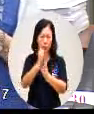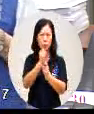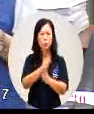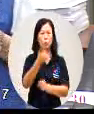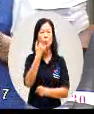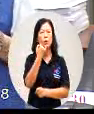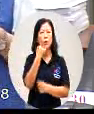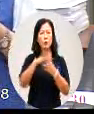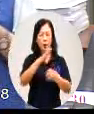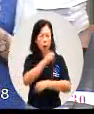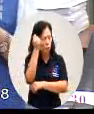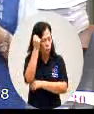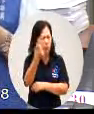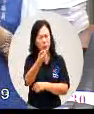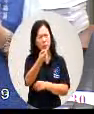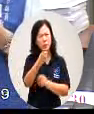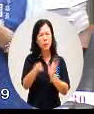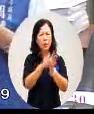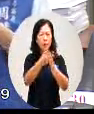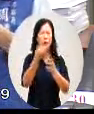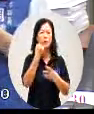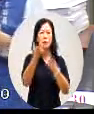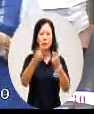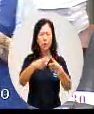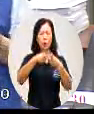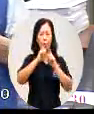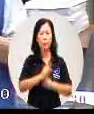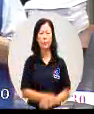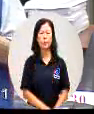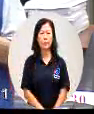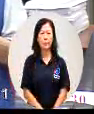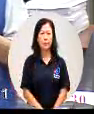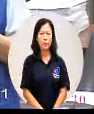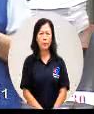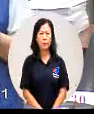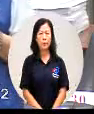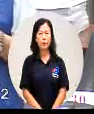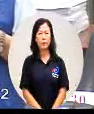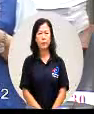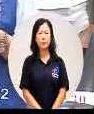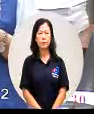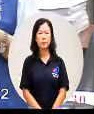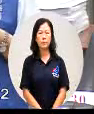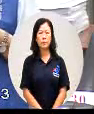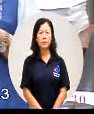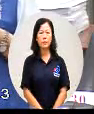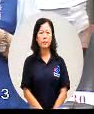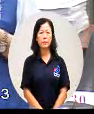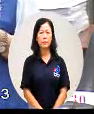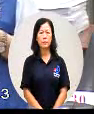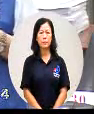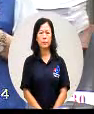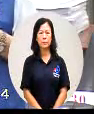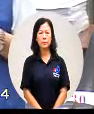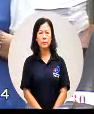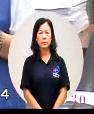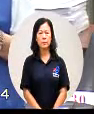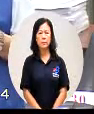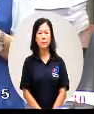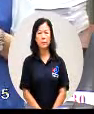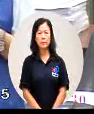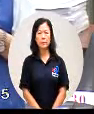虽然住家不很多，啊，这同样的再回到前面哈，看头前哈，在前面，在前